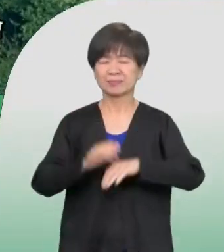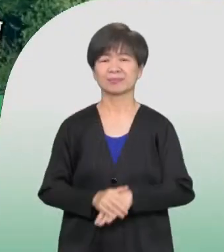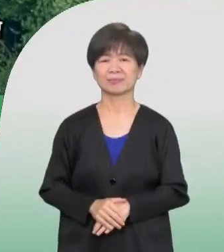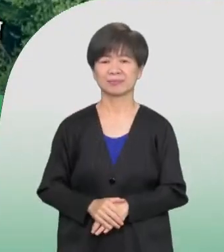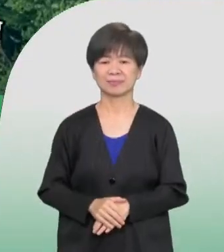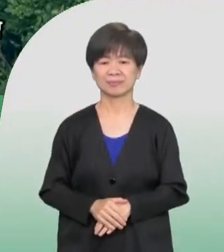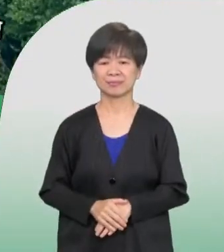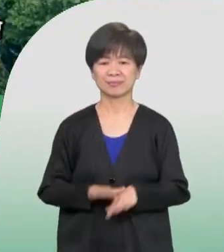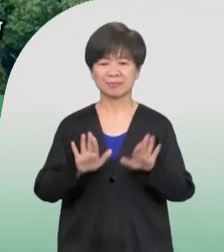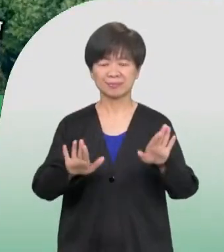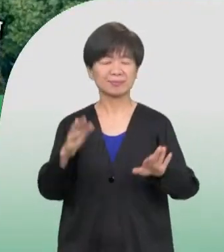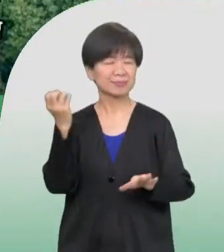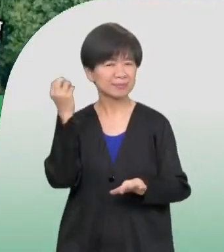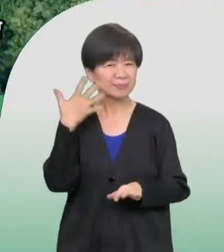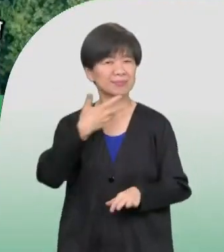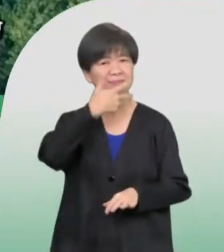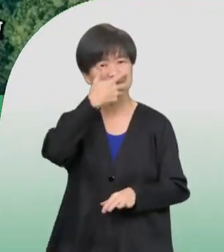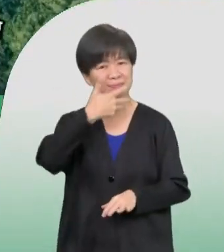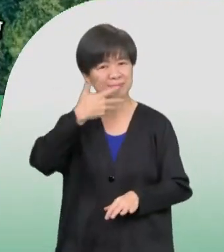亚，